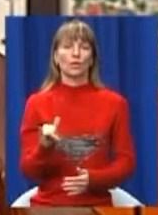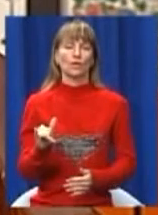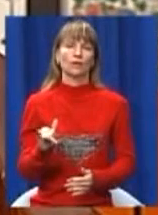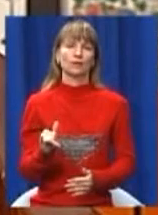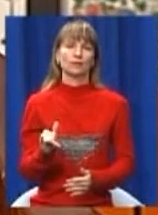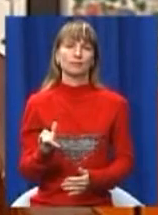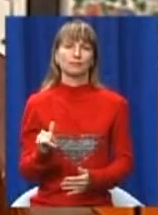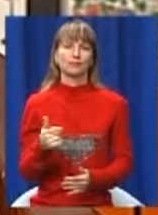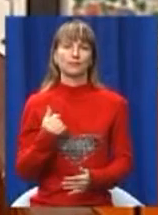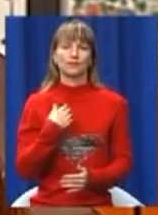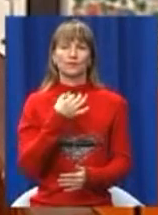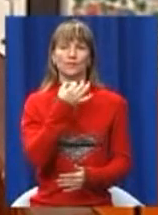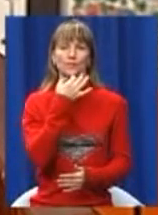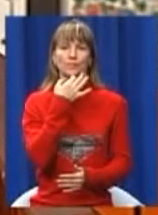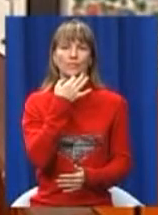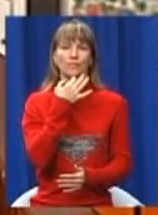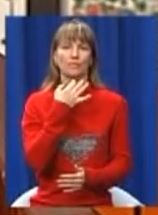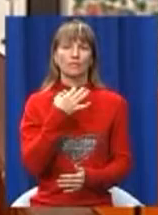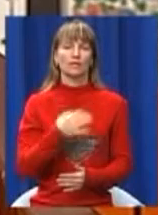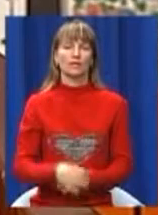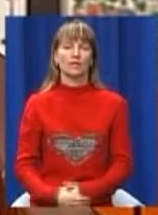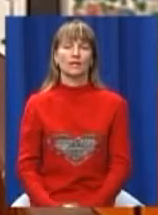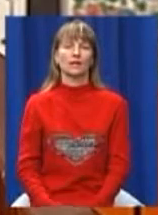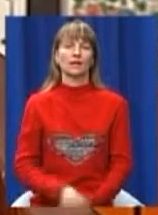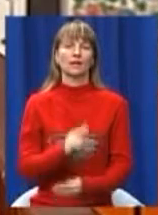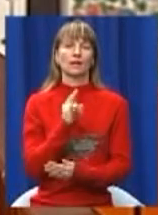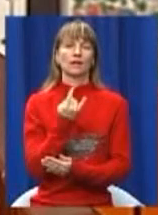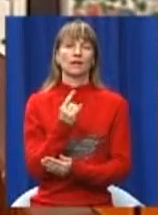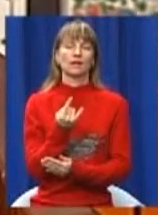мені подобаються ляльки,